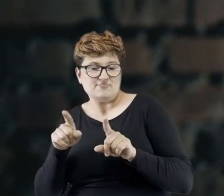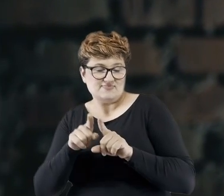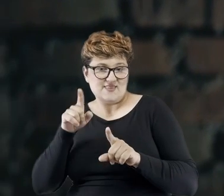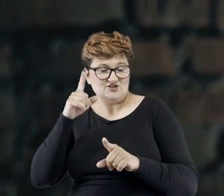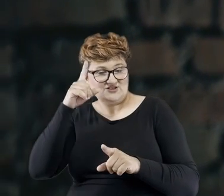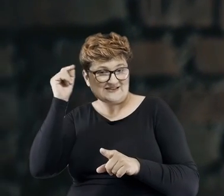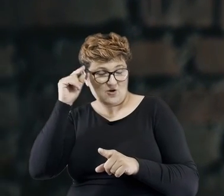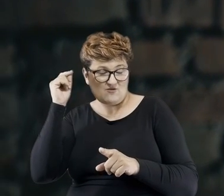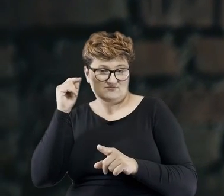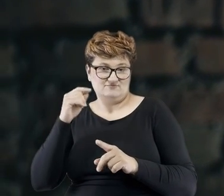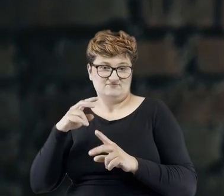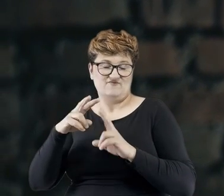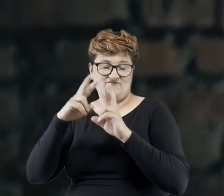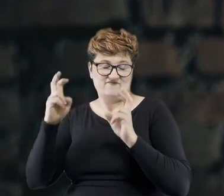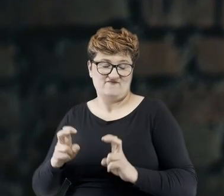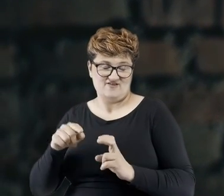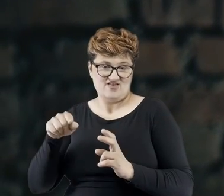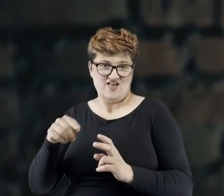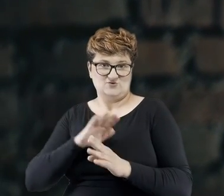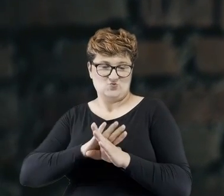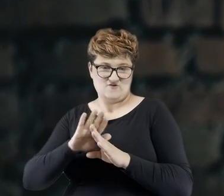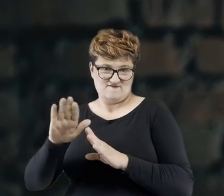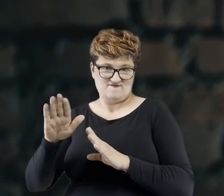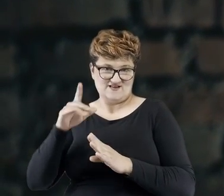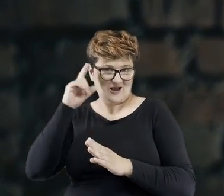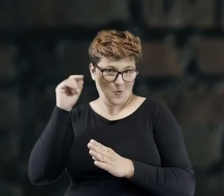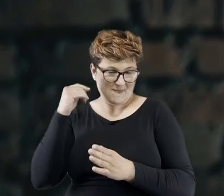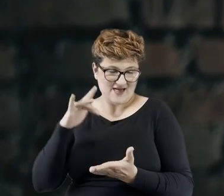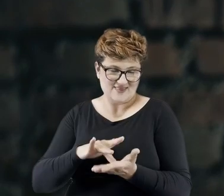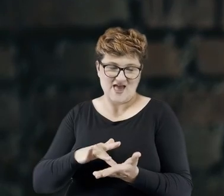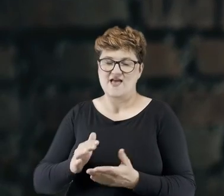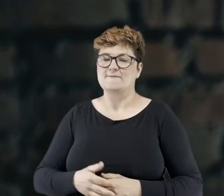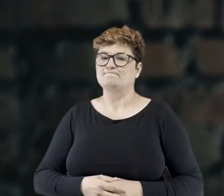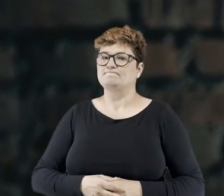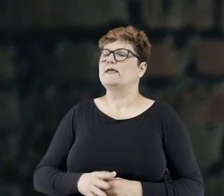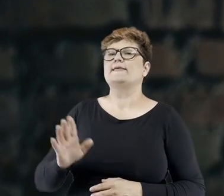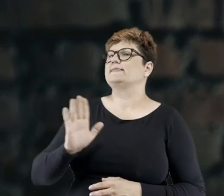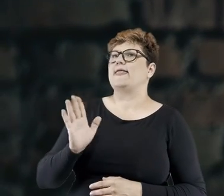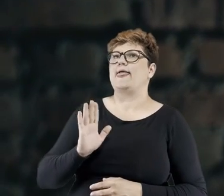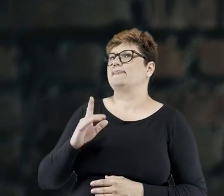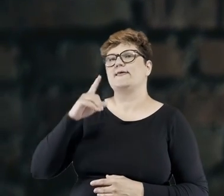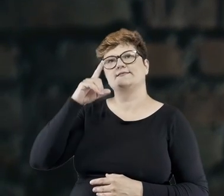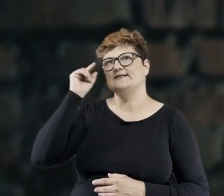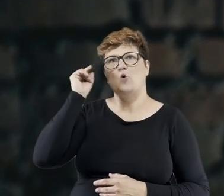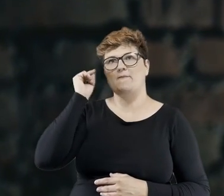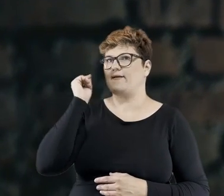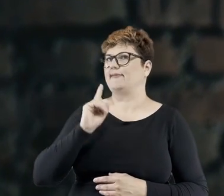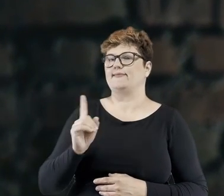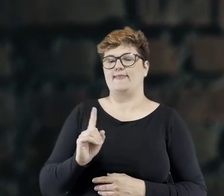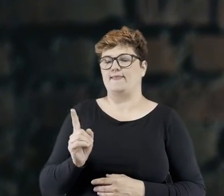są Pawlikowscy, którzy mieli willę pod Jedlami, na przykład słynną, Zakopanem. Nie, ale nie Zakopane. To